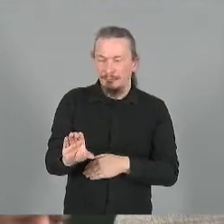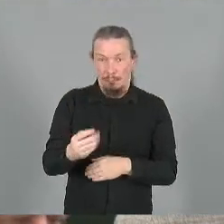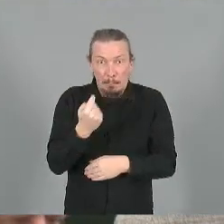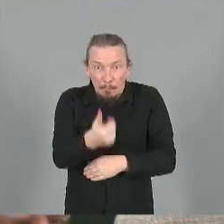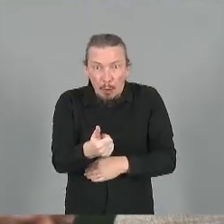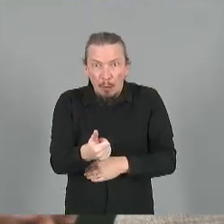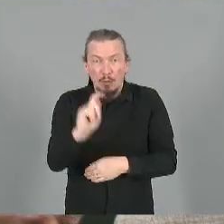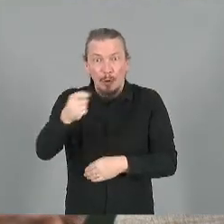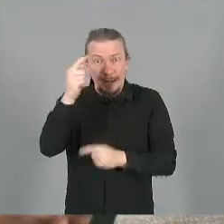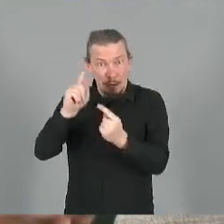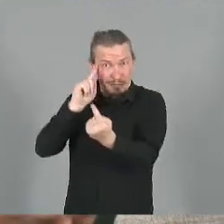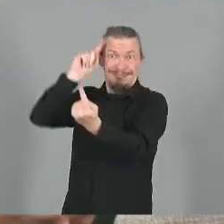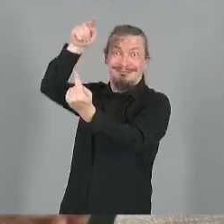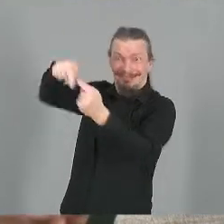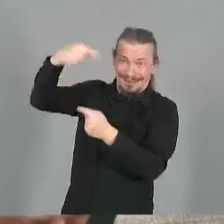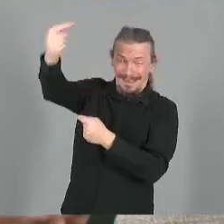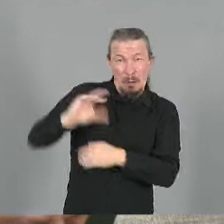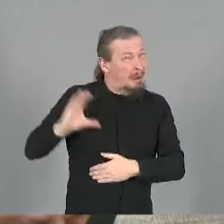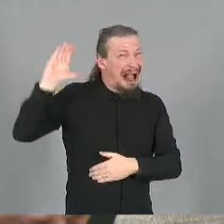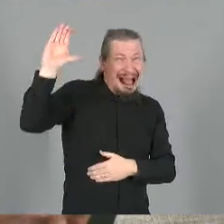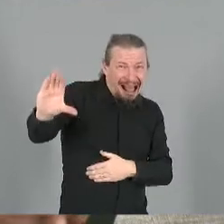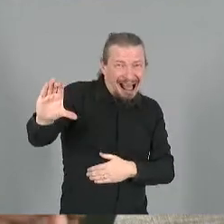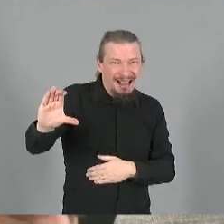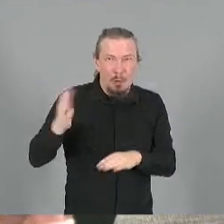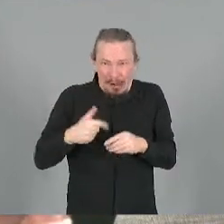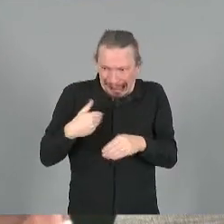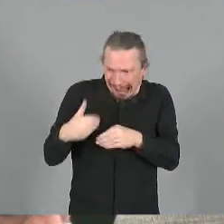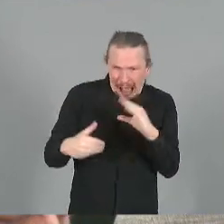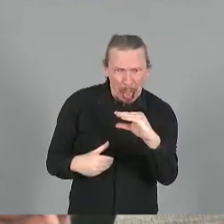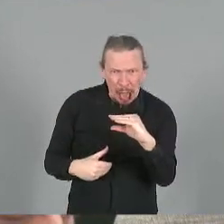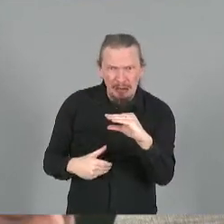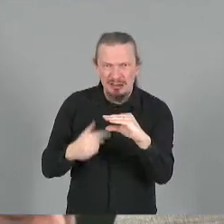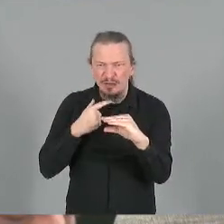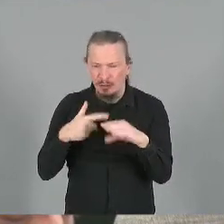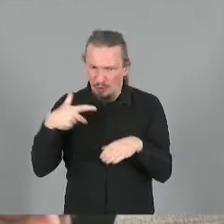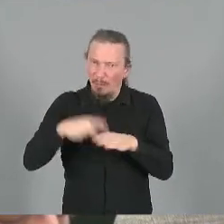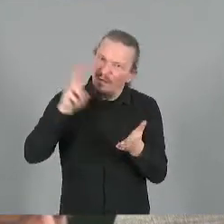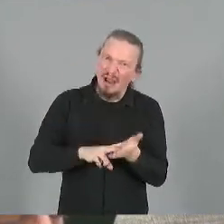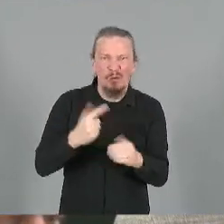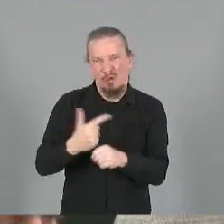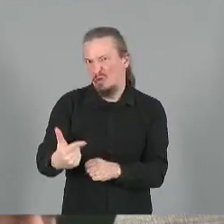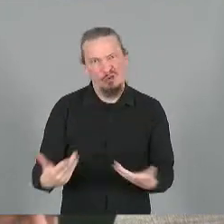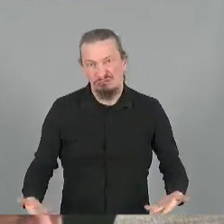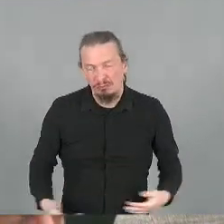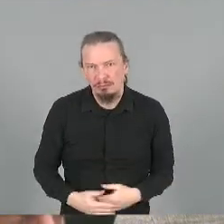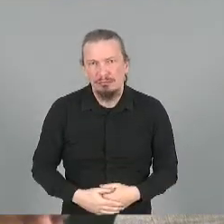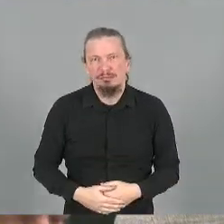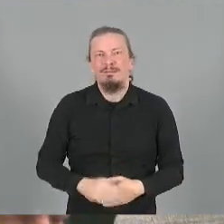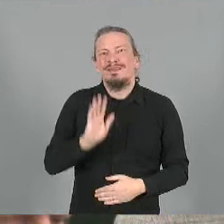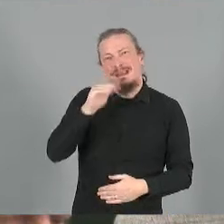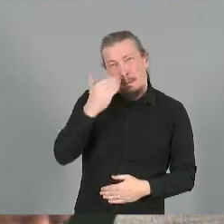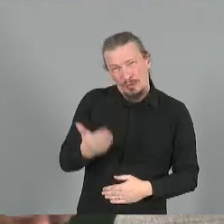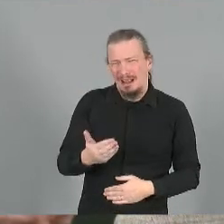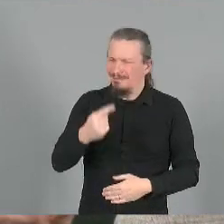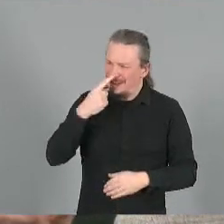et ne signalent donc pas de passage à l'acte avant 2 ans. Un PPI sur l'ensemble du mandat aurait aussi pu contenir un objectif